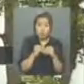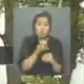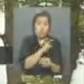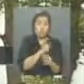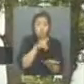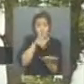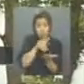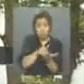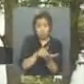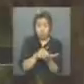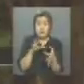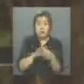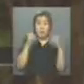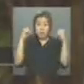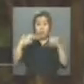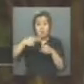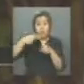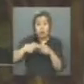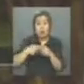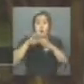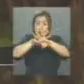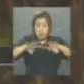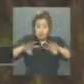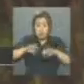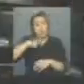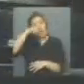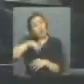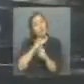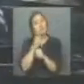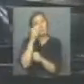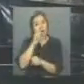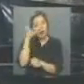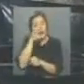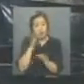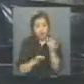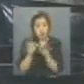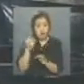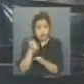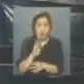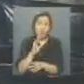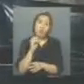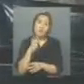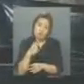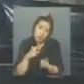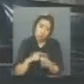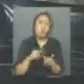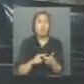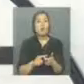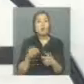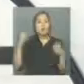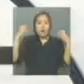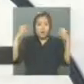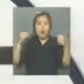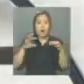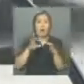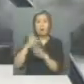ว่าแม้ไทยจะมีศักยภาพในการผลิตพลังงานทดแทนเช่นเอทานอลไบโอดีเซลพลังไฟฟ้าพลังงานแสงอา